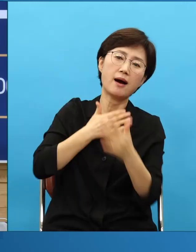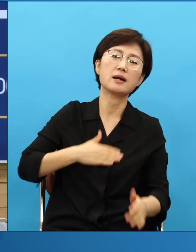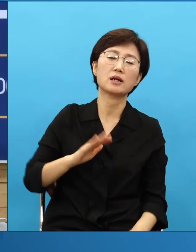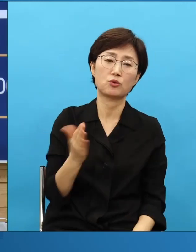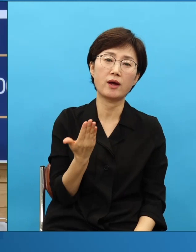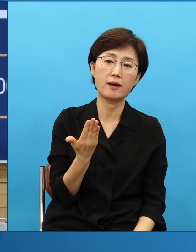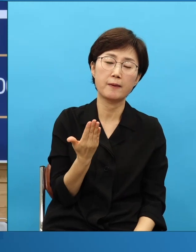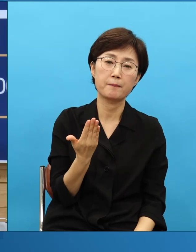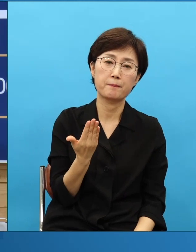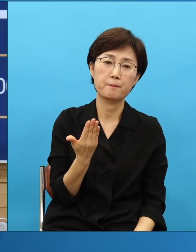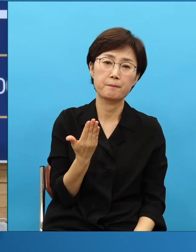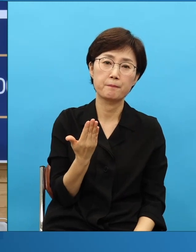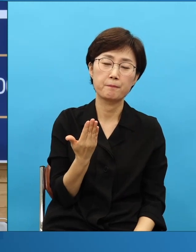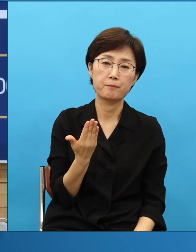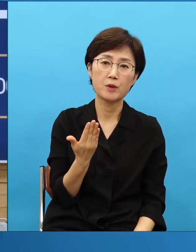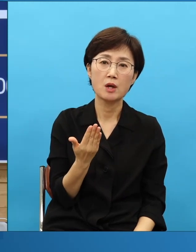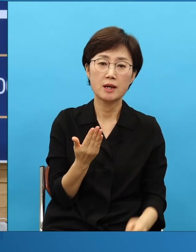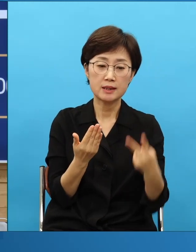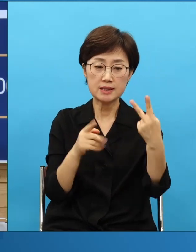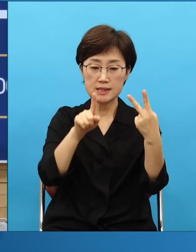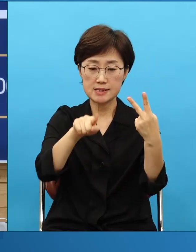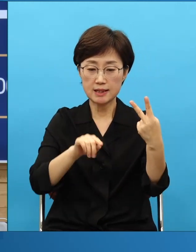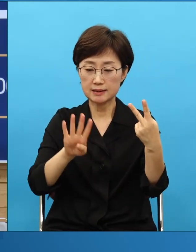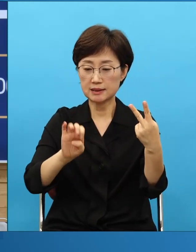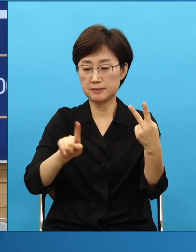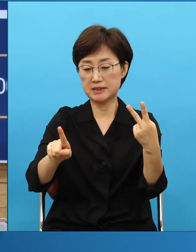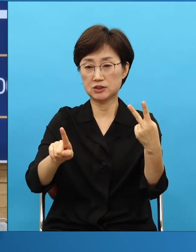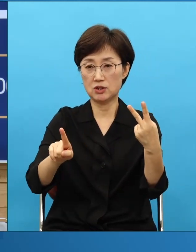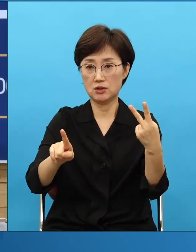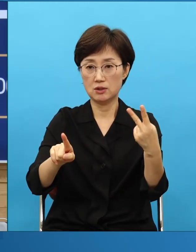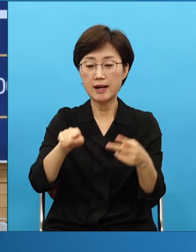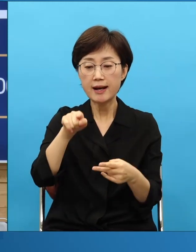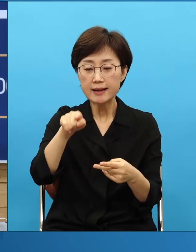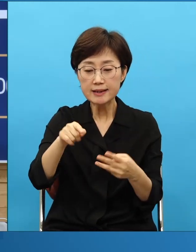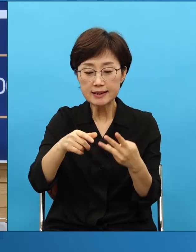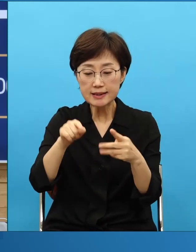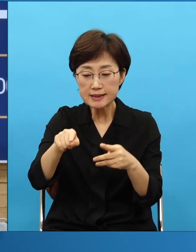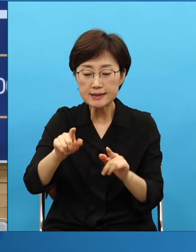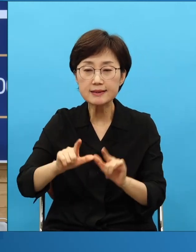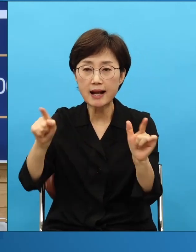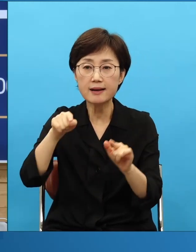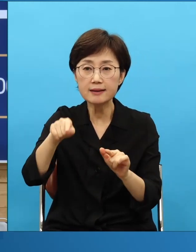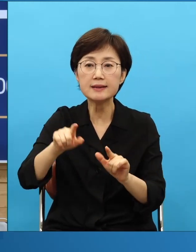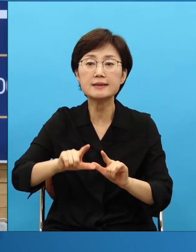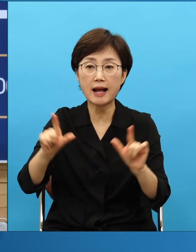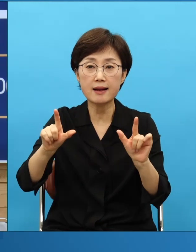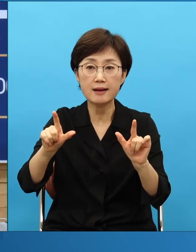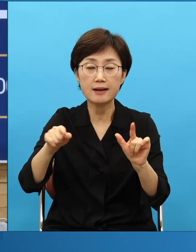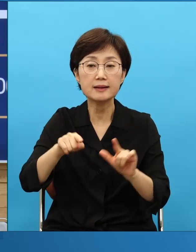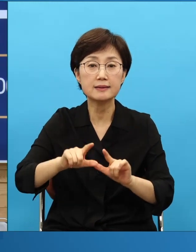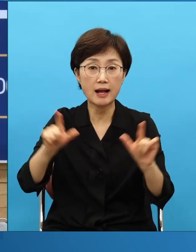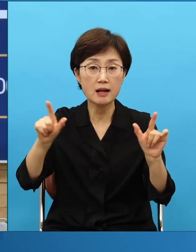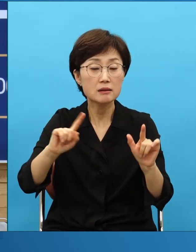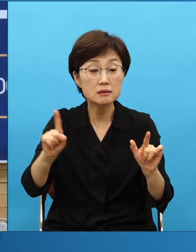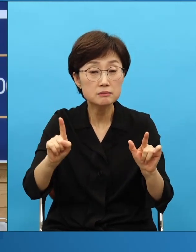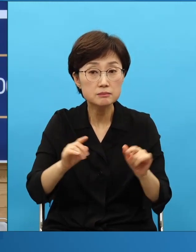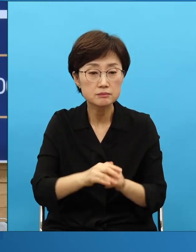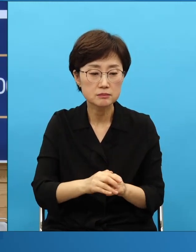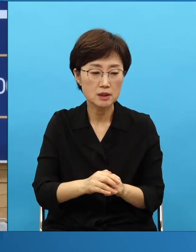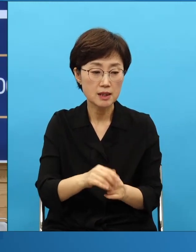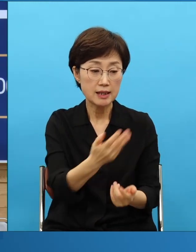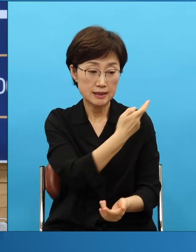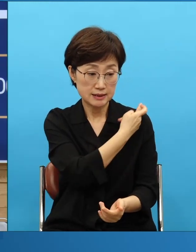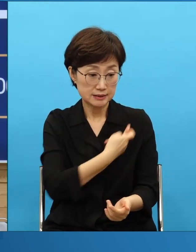fulfilled. 41절에 보면 이 날에 이렇게 됐어요. And then in verse 41 it says, 무슨 "On this 날입니까? day," what day is that? 3천 제자 일어난